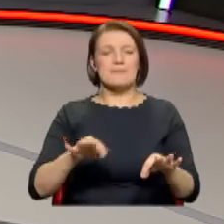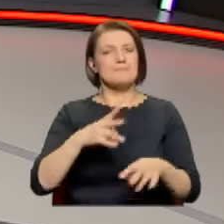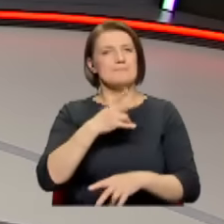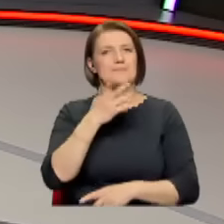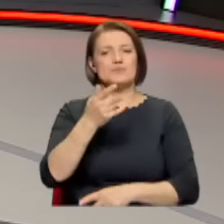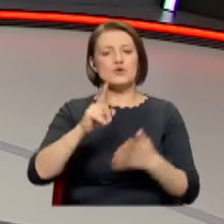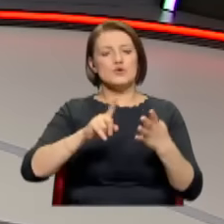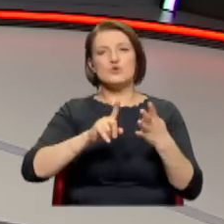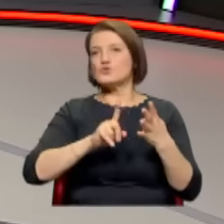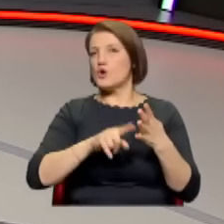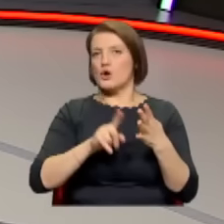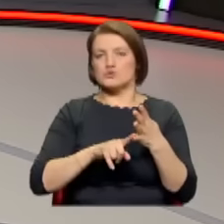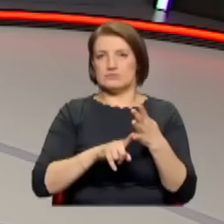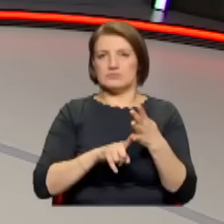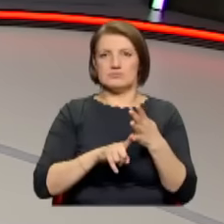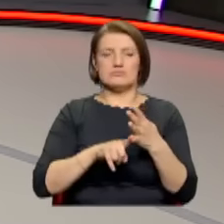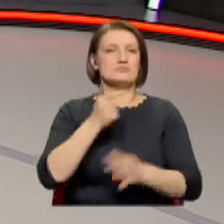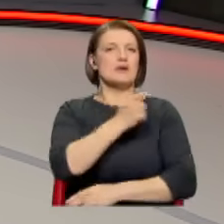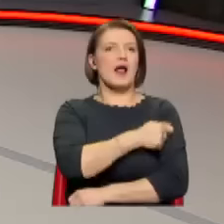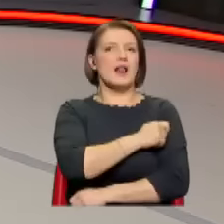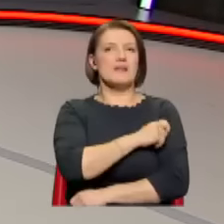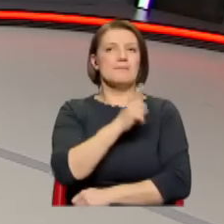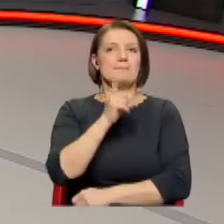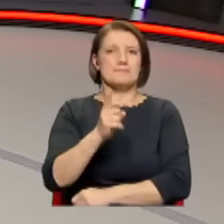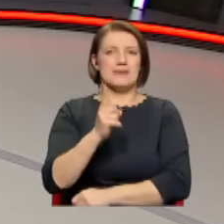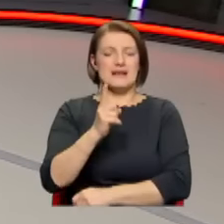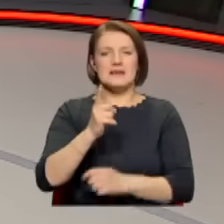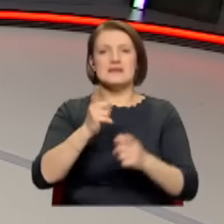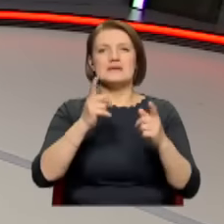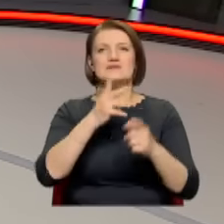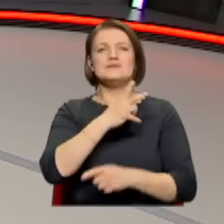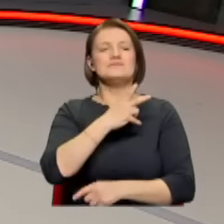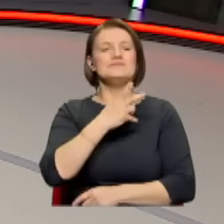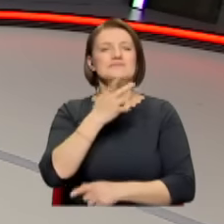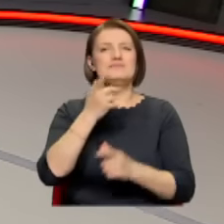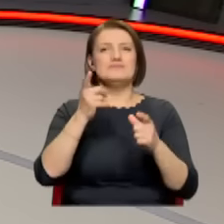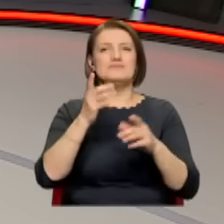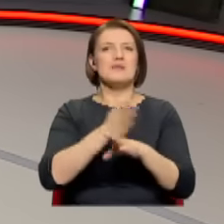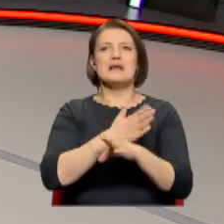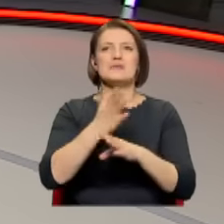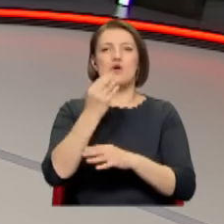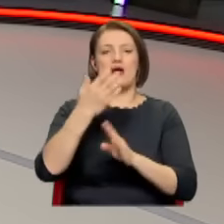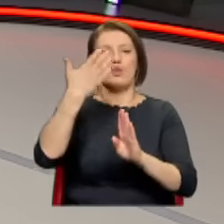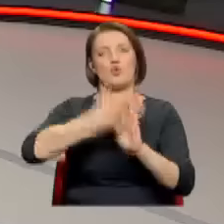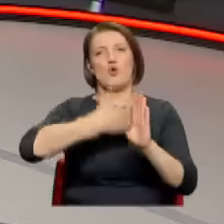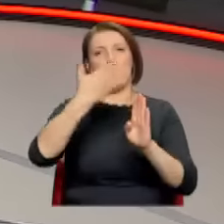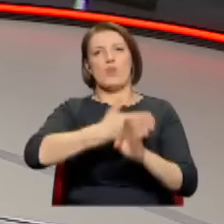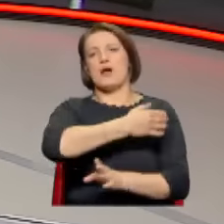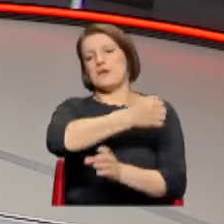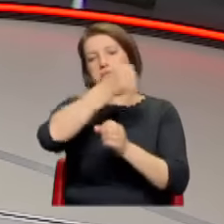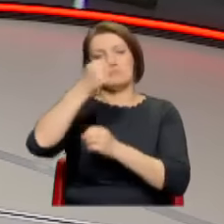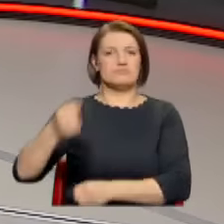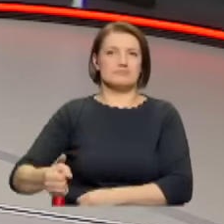edeceğim. Dördüncüsü de Almanya'nın bir yerel ürünü olarak döner getirmiş.